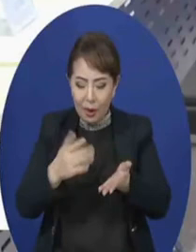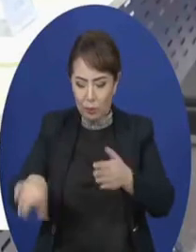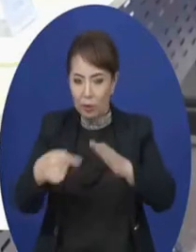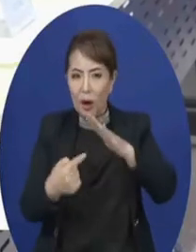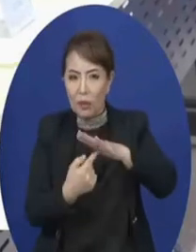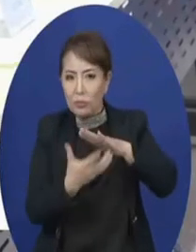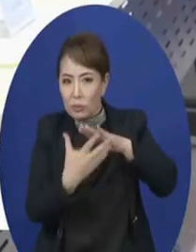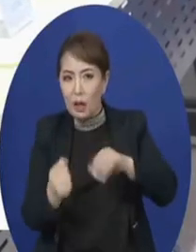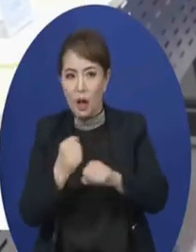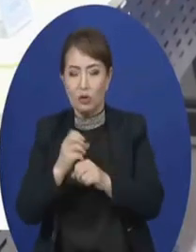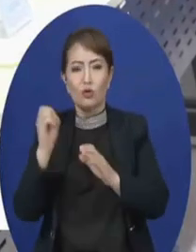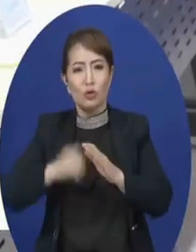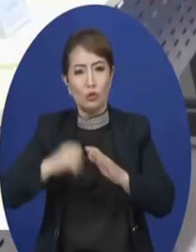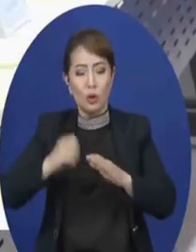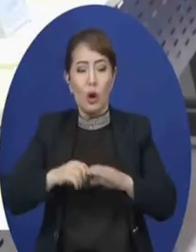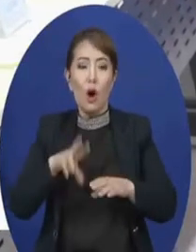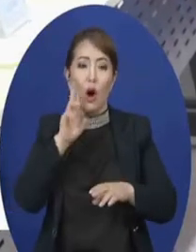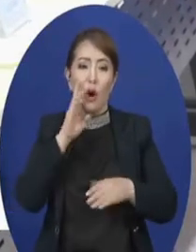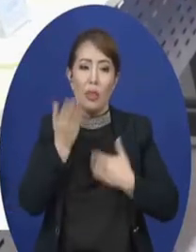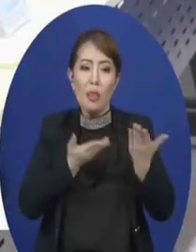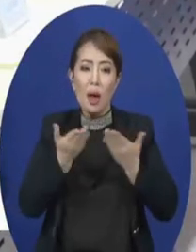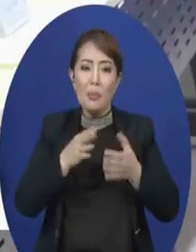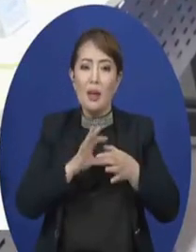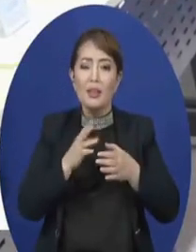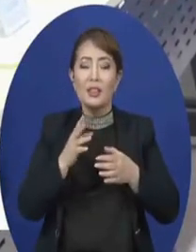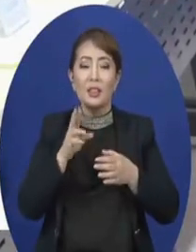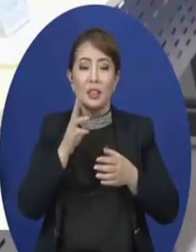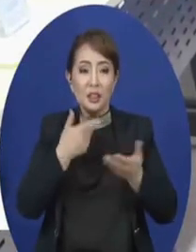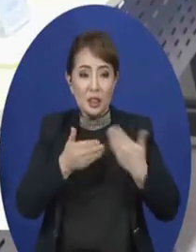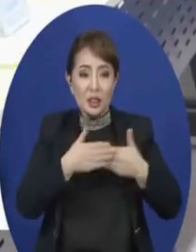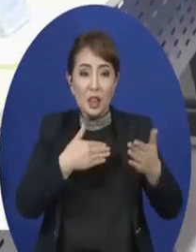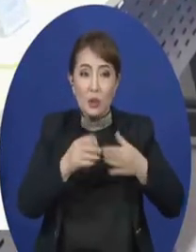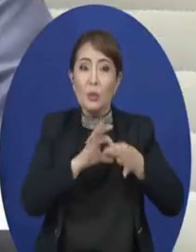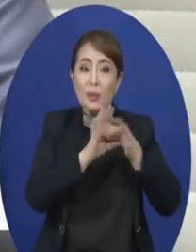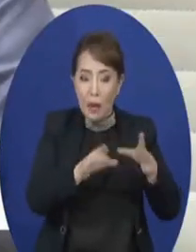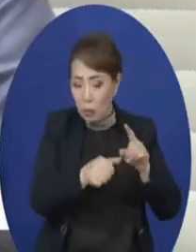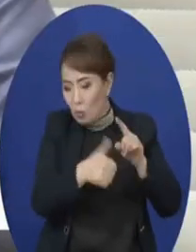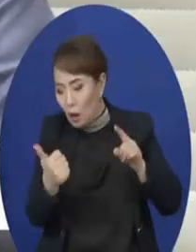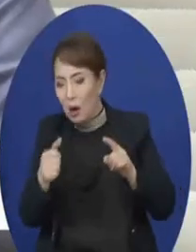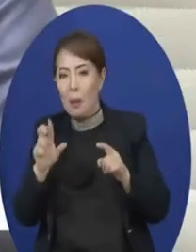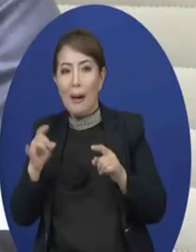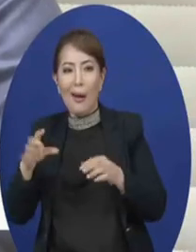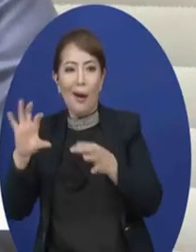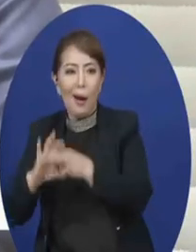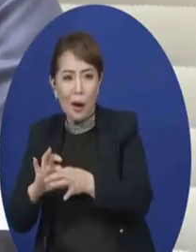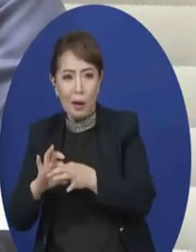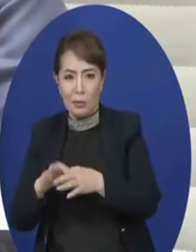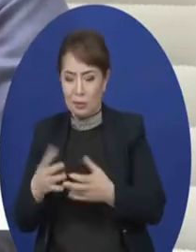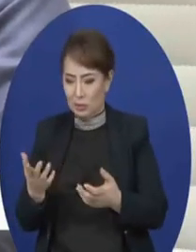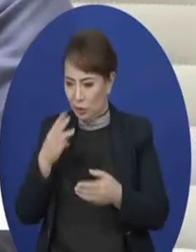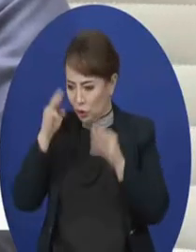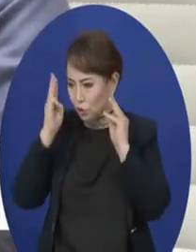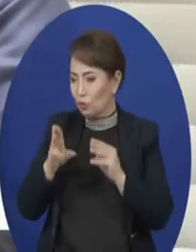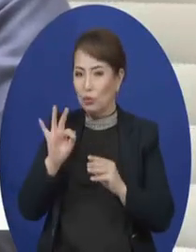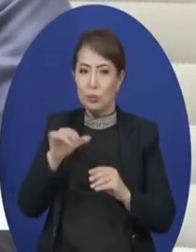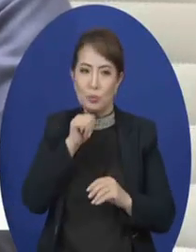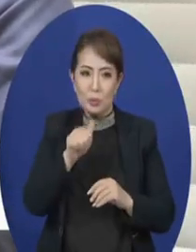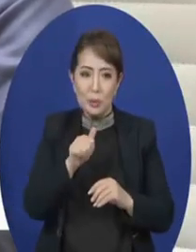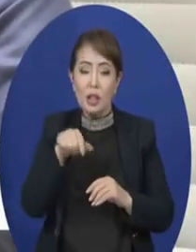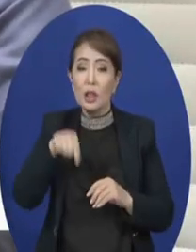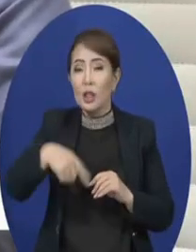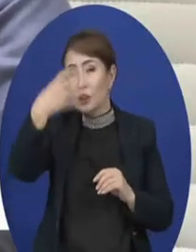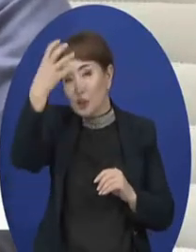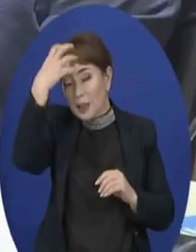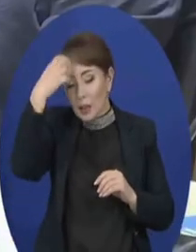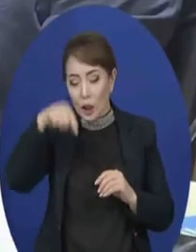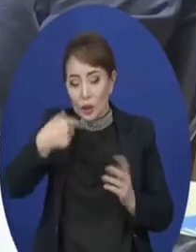чухал. Жишээ нь хүнсний дэлгүүрээ нээчихэд хажууд нь байгаа бараг хааж боох нь шийдэл биш юмаа гэдгийг ерөнхий сайд хүндсэн. Тиймээс засгийн газар энэ 7 өнөгт